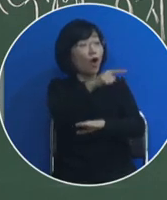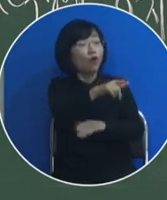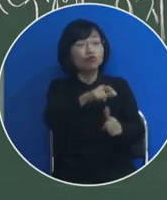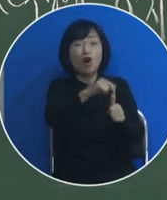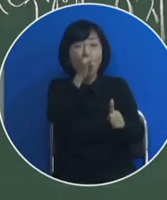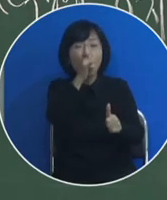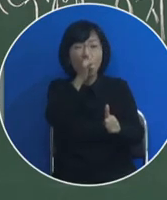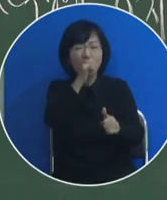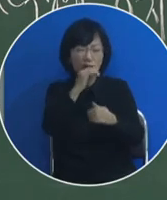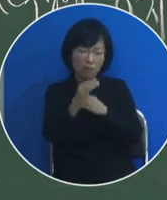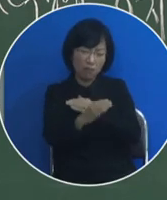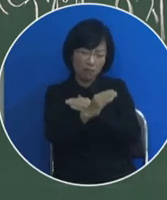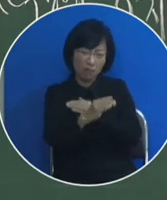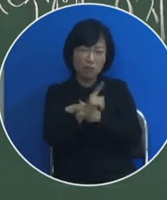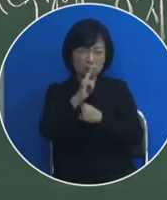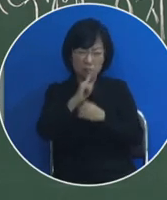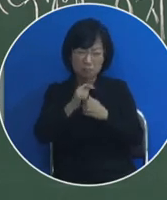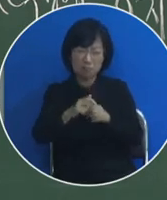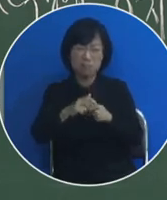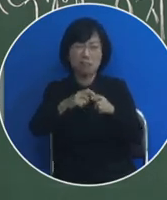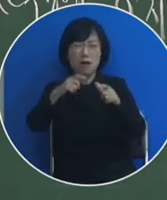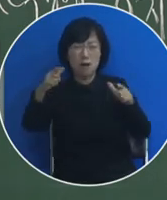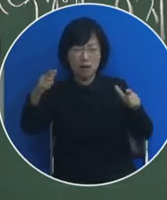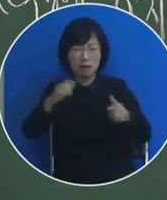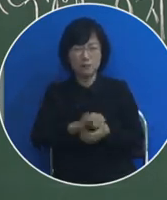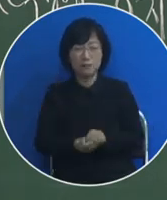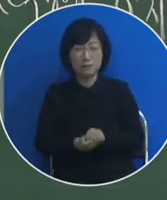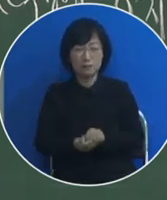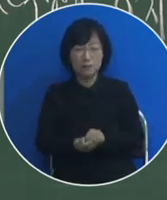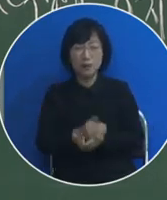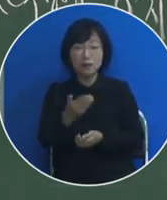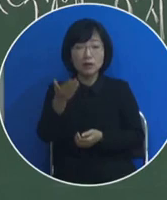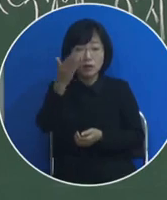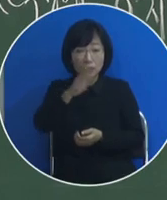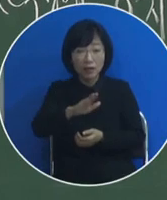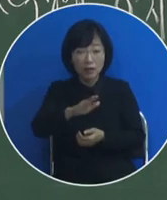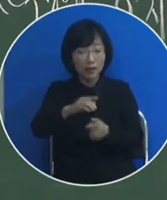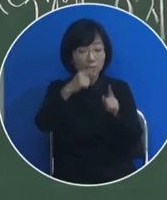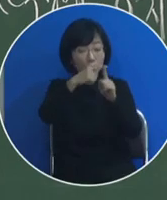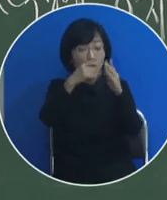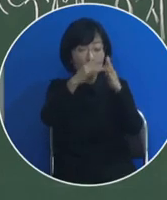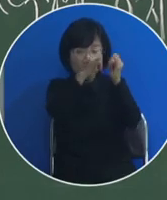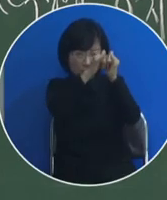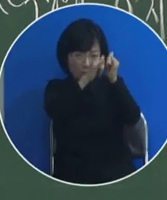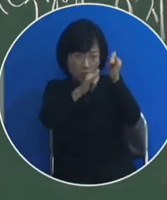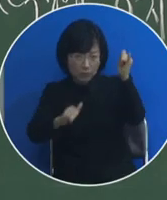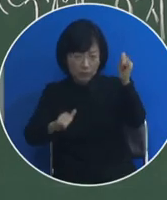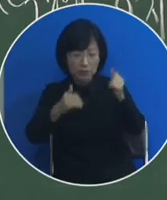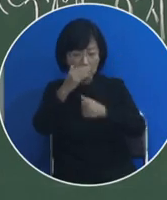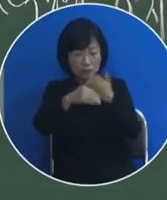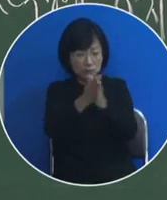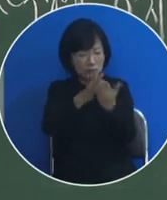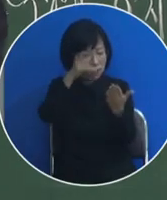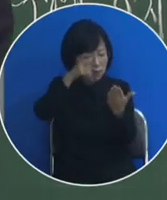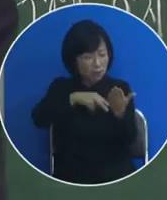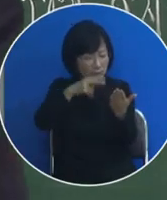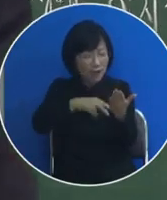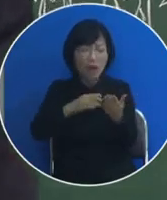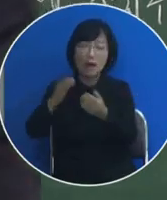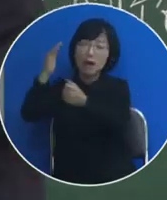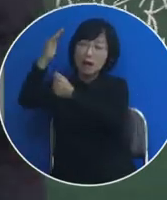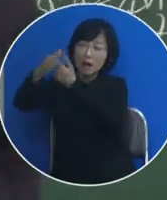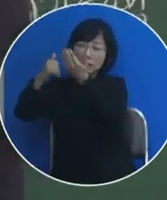about Christ. 예. 그때 그때마다 하나님이 복음 회복시키는 일을 하신 겁니다. Each time God did the work of restoring the gospel.